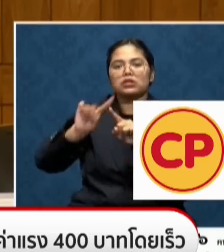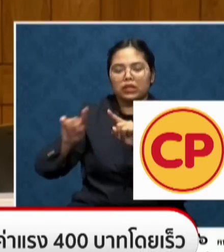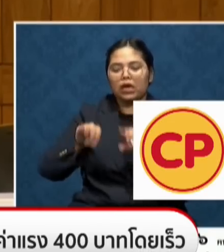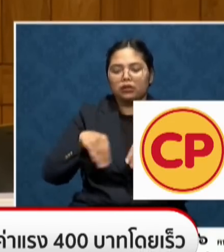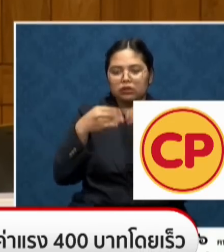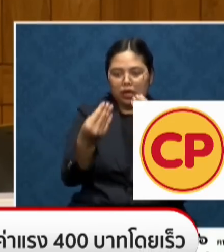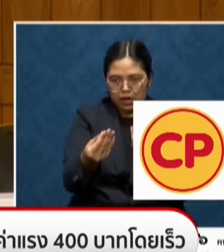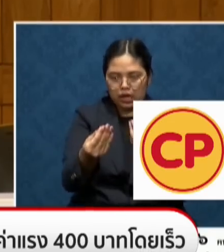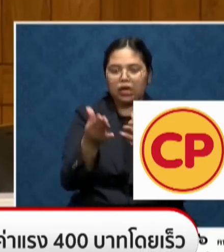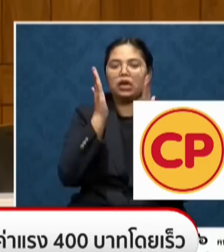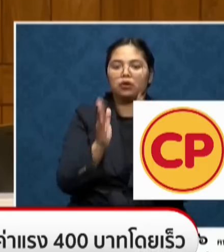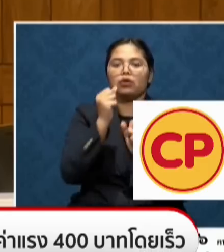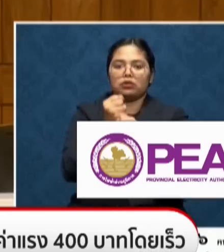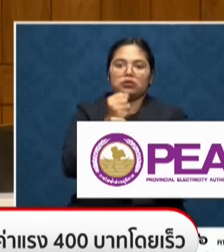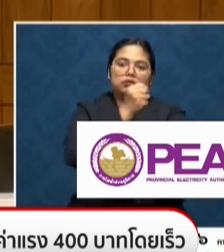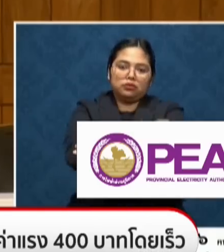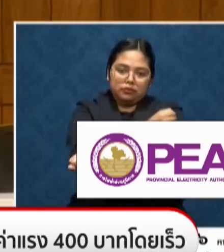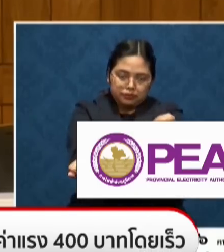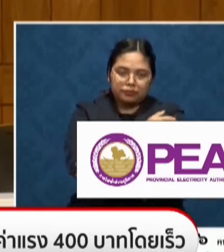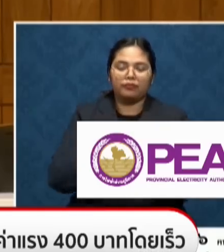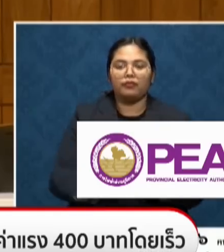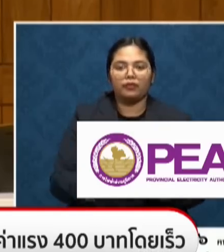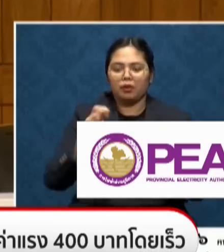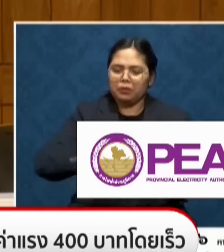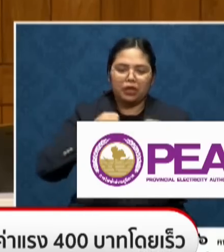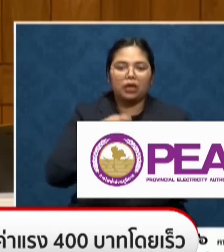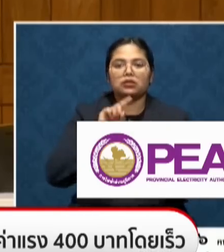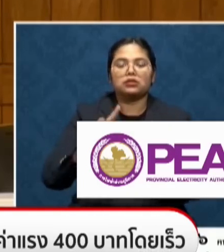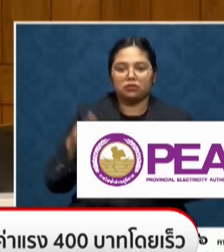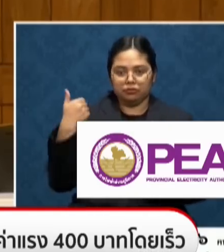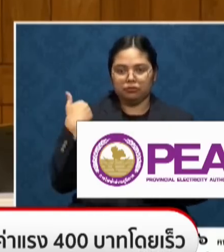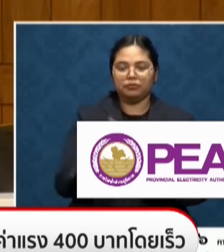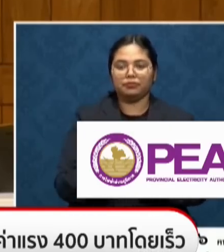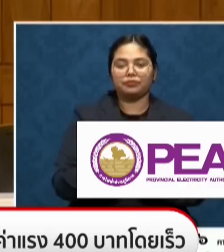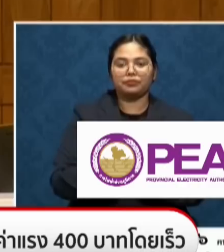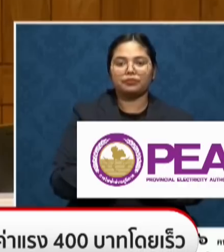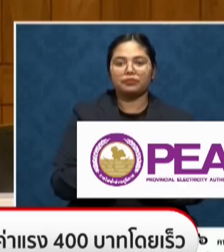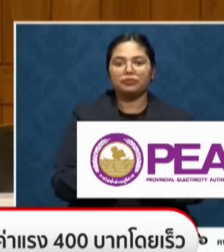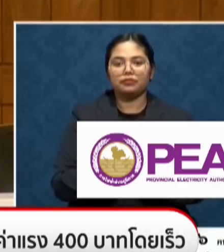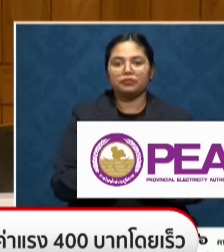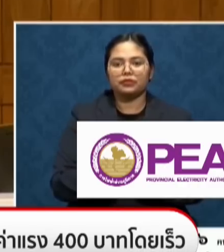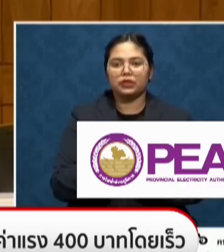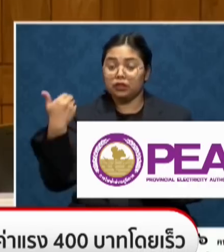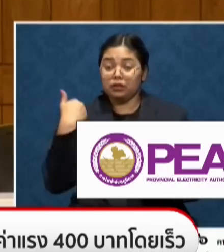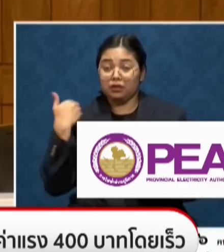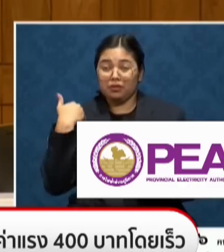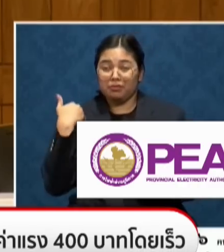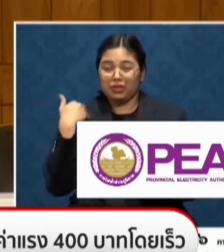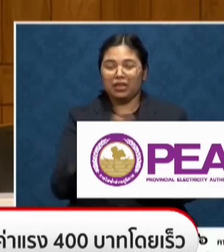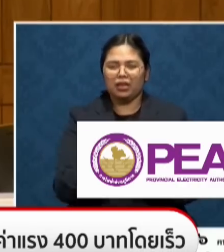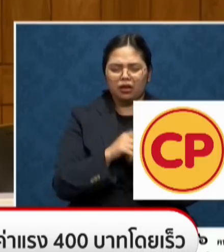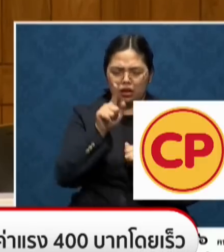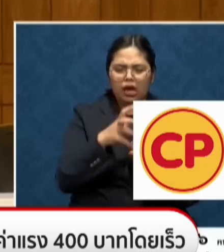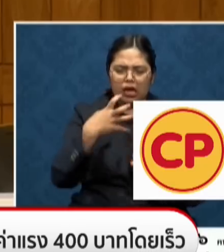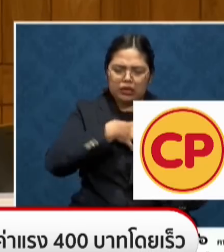จะลดค่าใช้จ่ายด้านพลังงานของพี่น้องและผู้ประกอบการด้านโลจิสติกโดยหลังแถลงนโยบายเสร็จเนี่ยก็ได้มีการพูดคุยใน